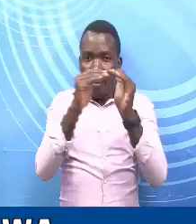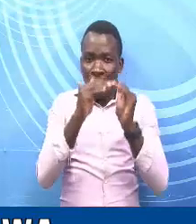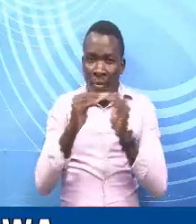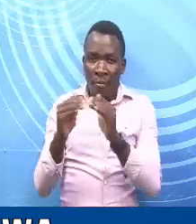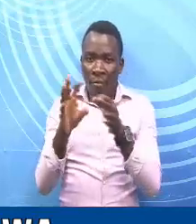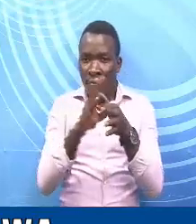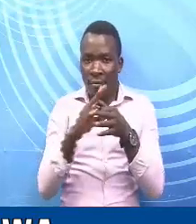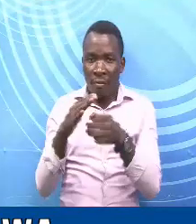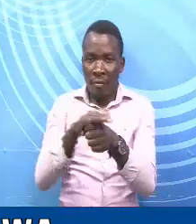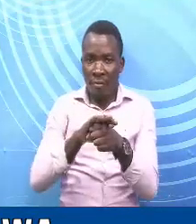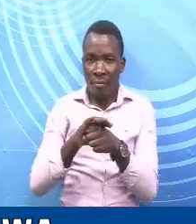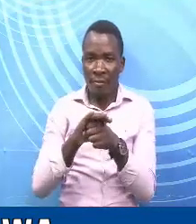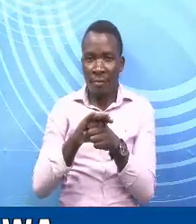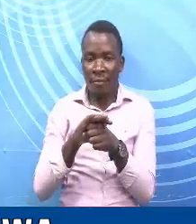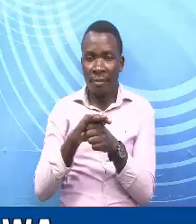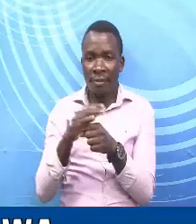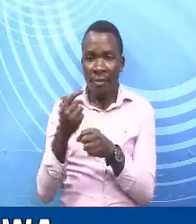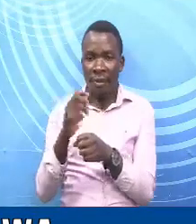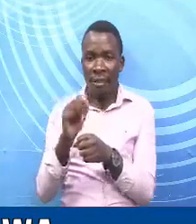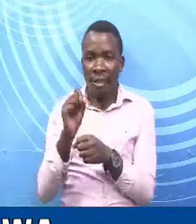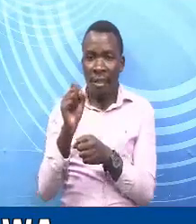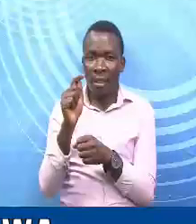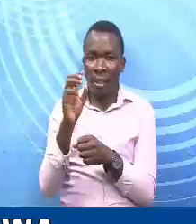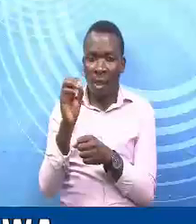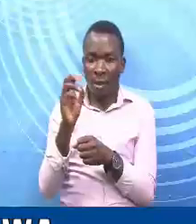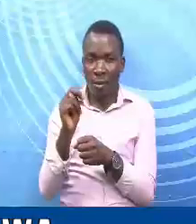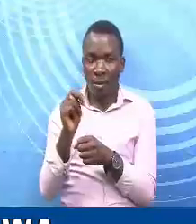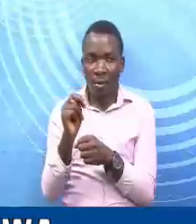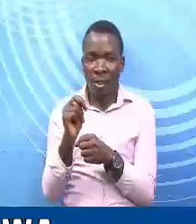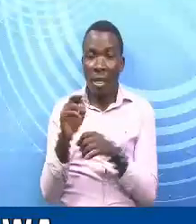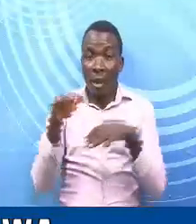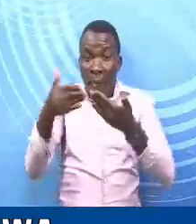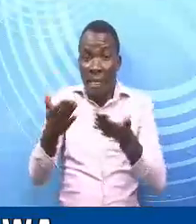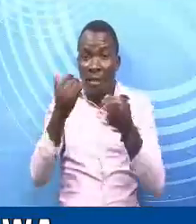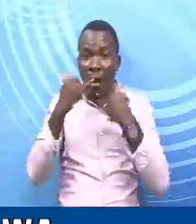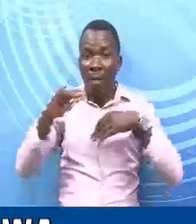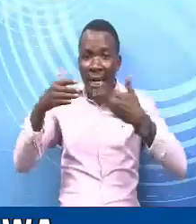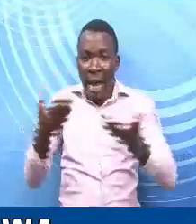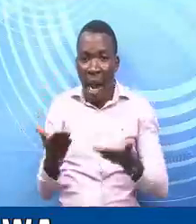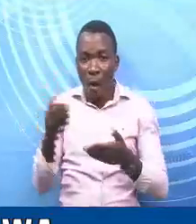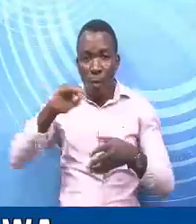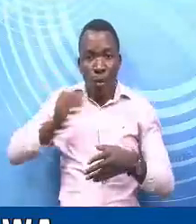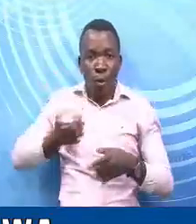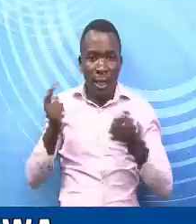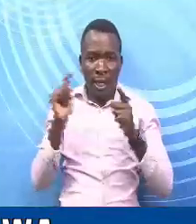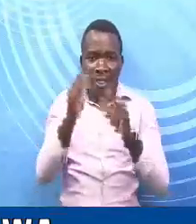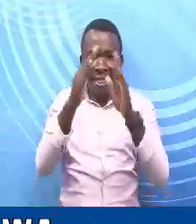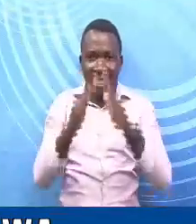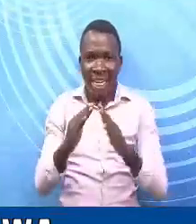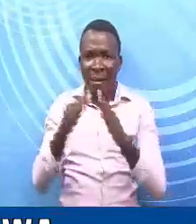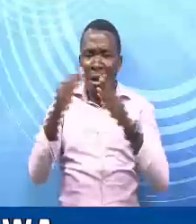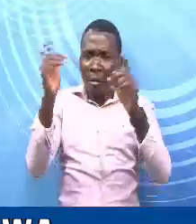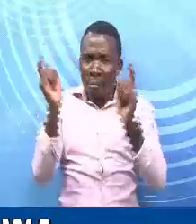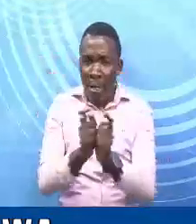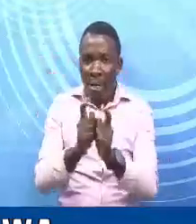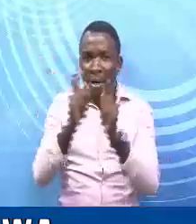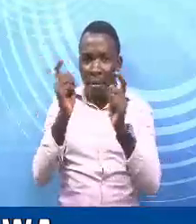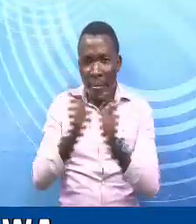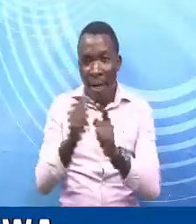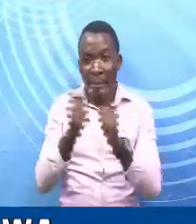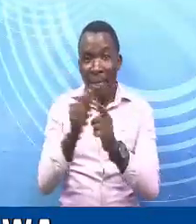gasto irembere None se wambira gute umugore kuntu yaza mu nzu akagutonganya ukara hari